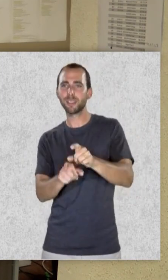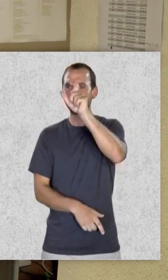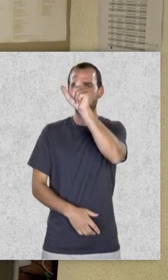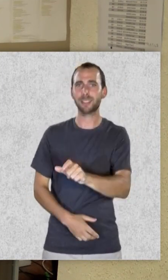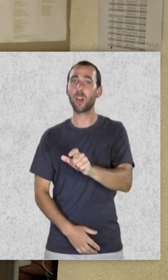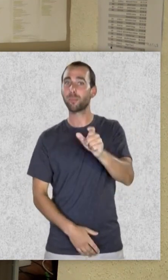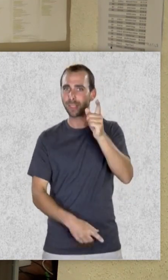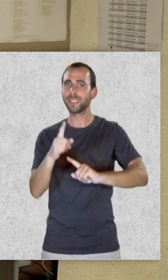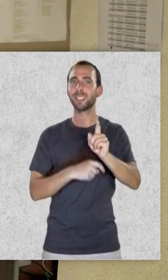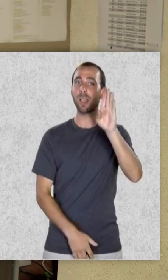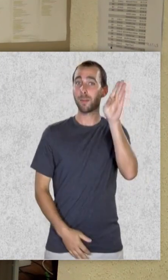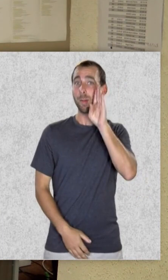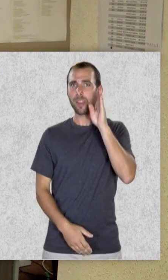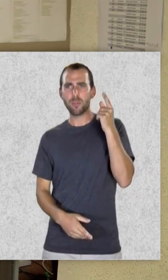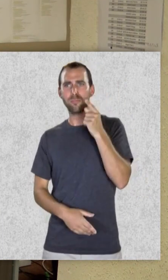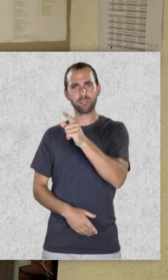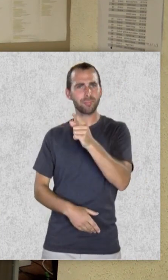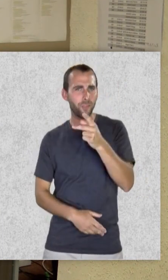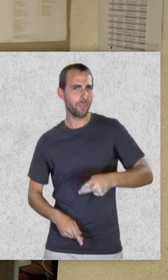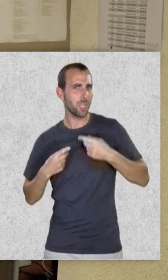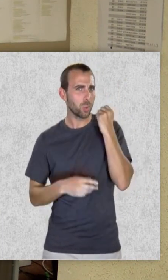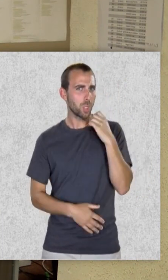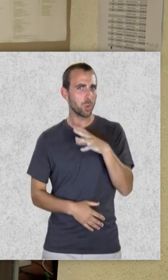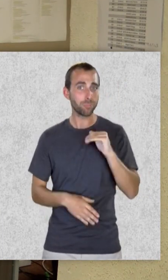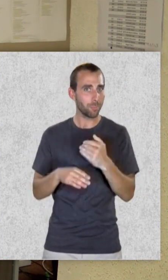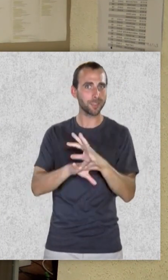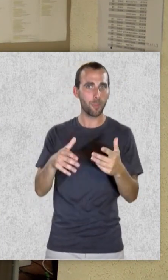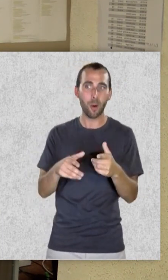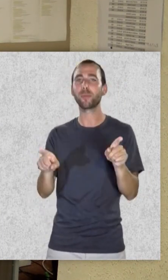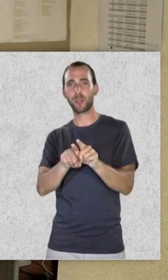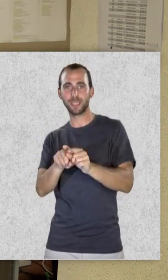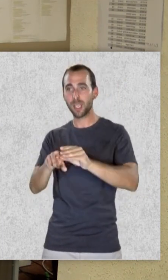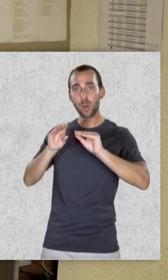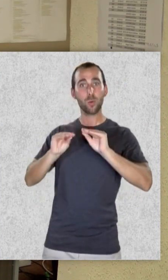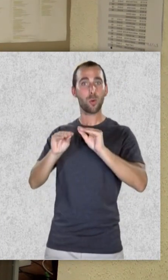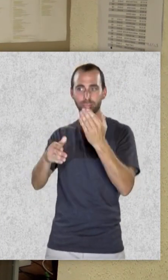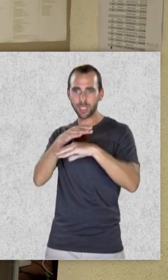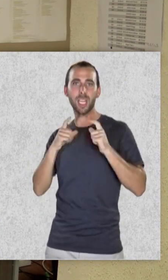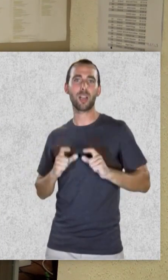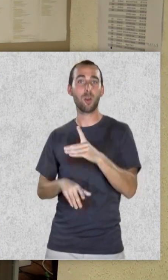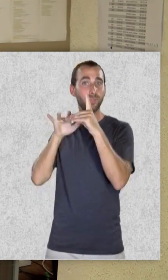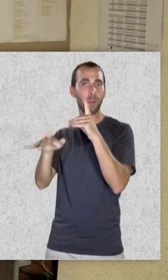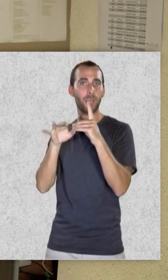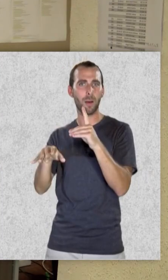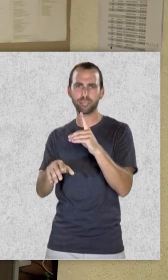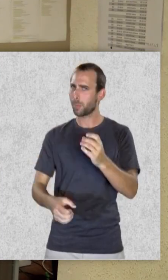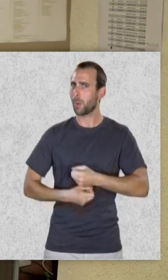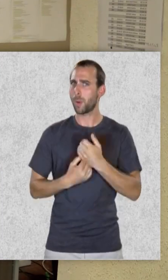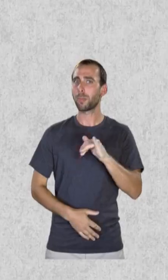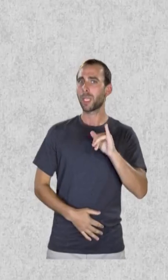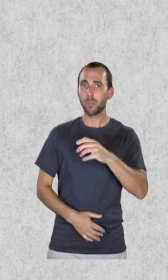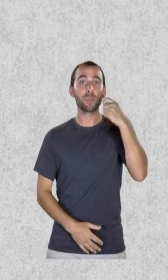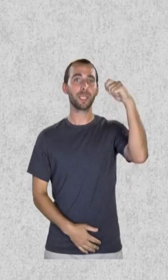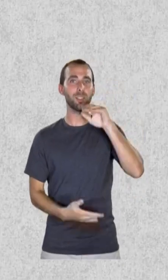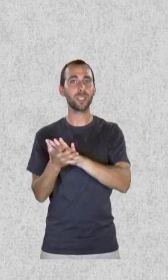et un cours donné dans une école de Dimbéa. Pour nous en parler, je reçois deux présidentes d'associations. On les rejoint de suite.